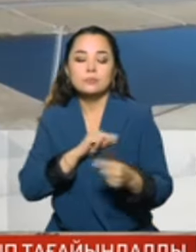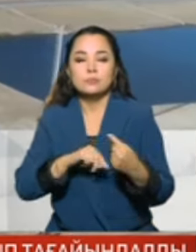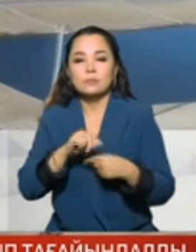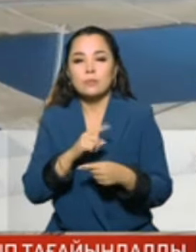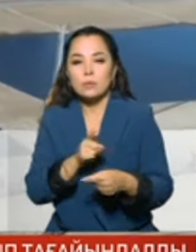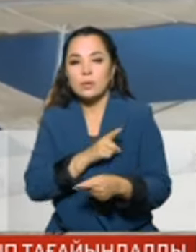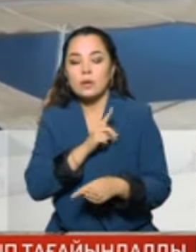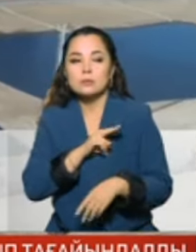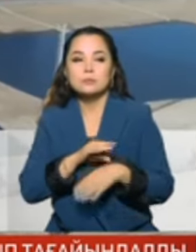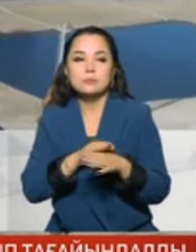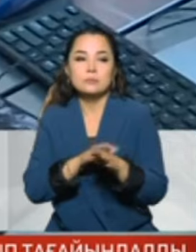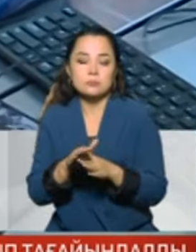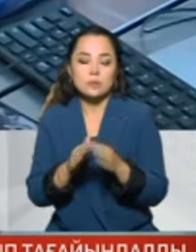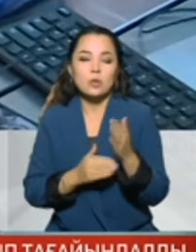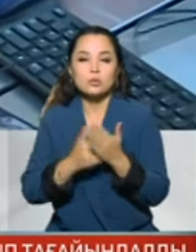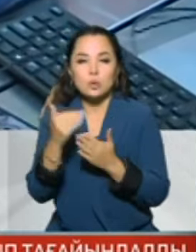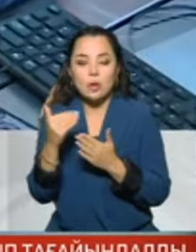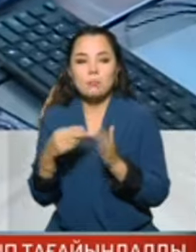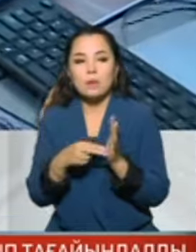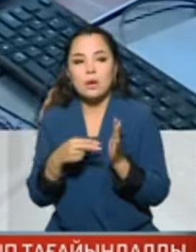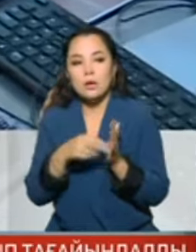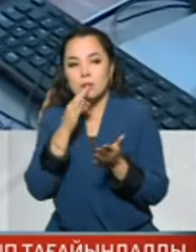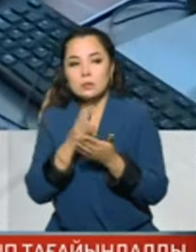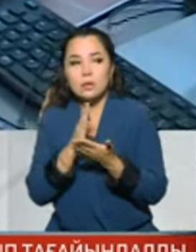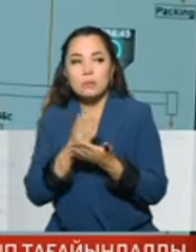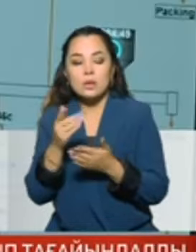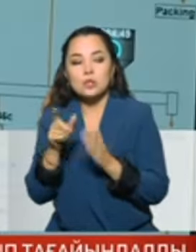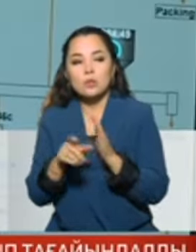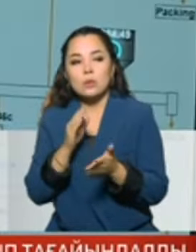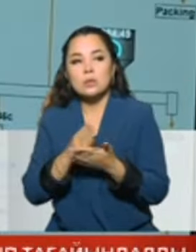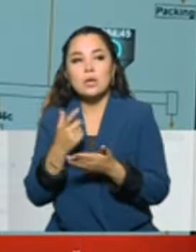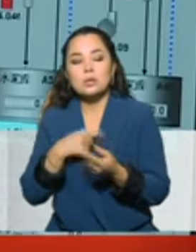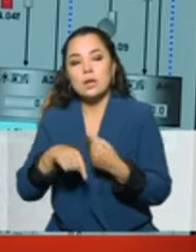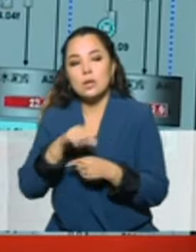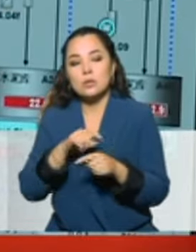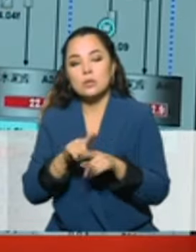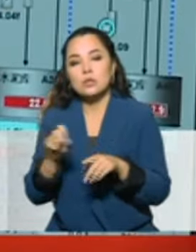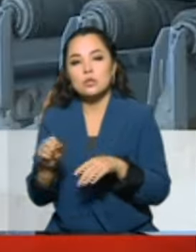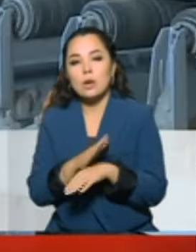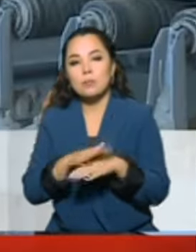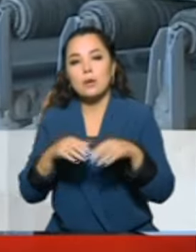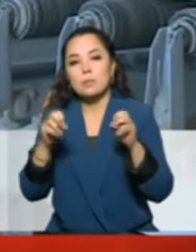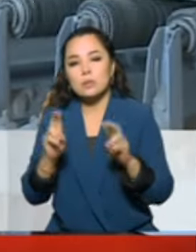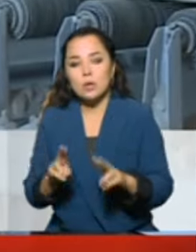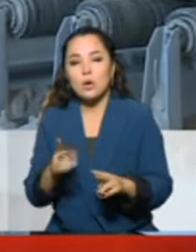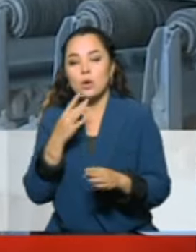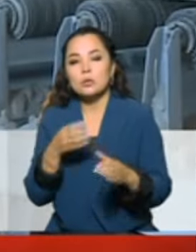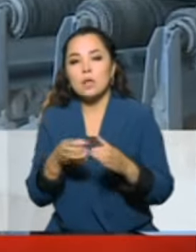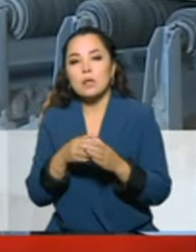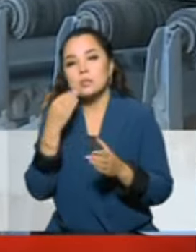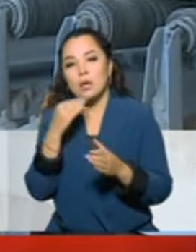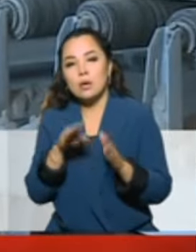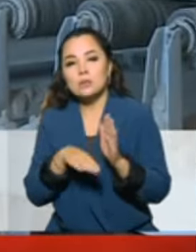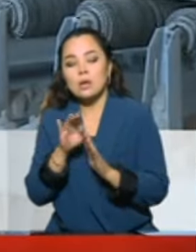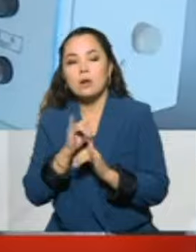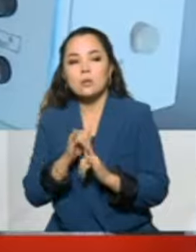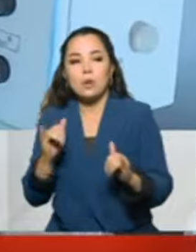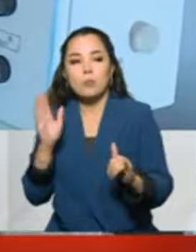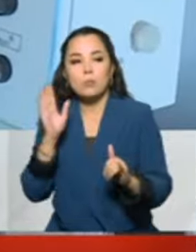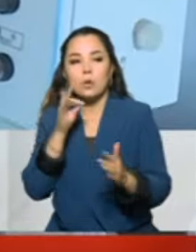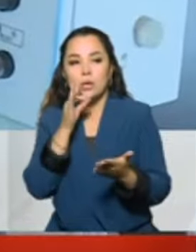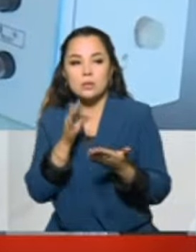сияқты қасиеттер өте жоғары бағалануы тиіс. Депутаттар да өз кәсібін жетік меңгерген мамандар ұлт сапасын арттыра түседі,